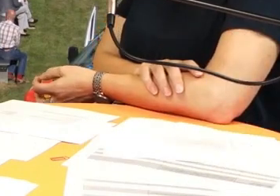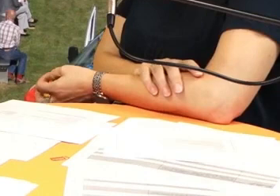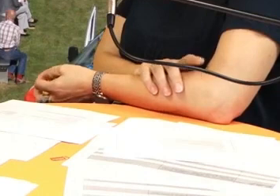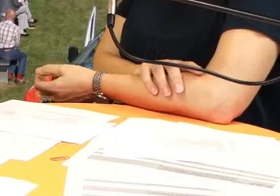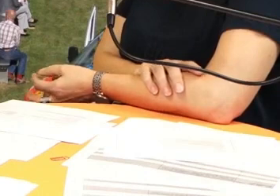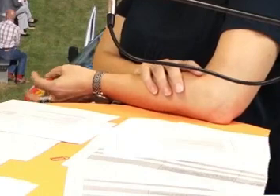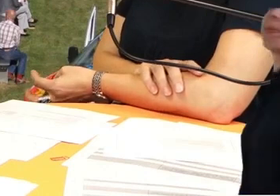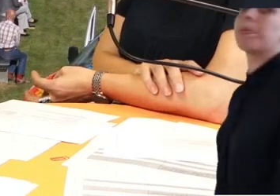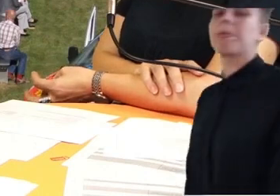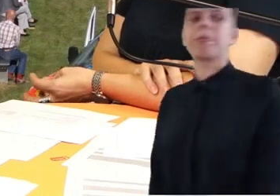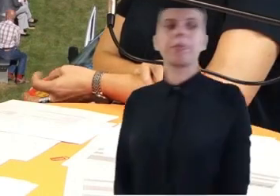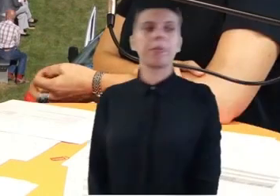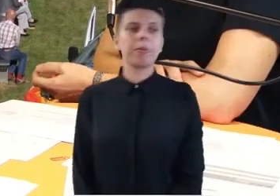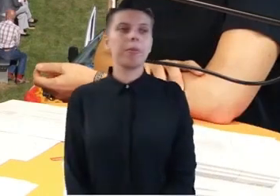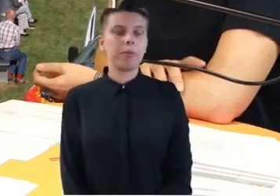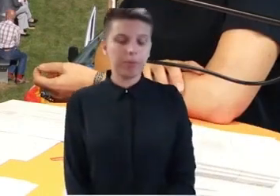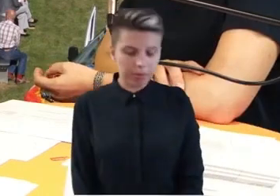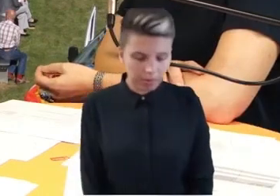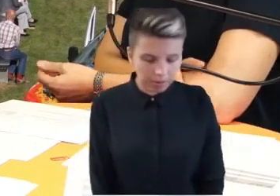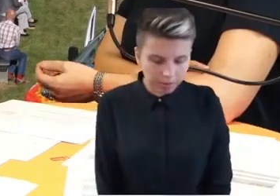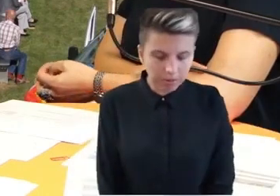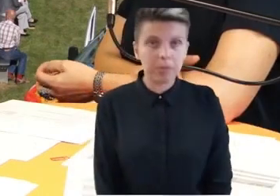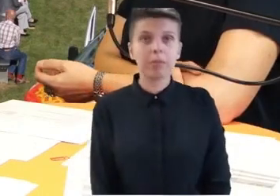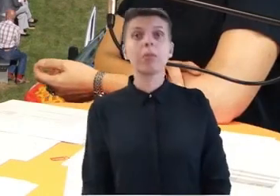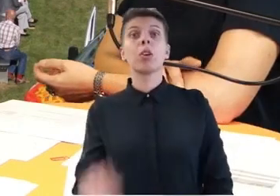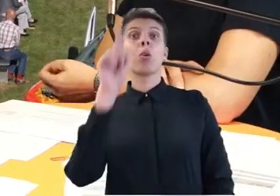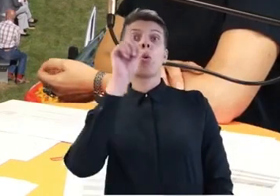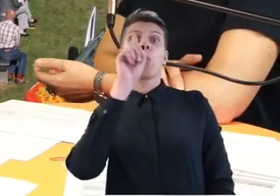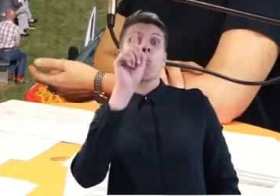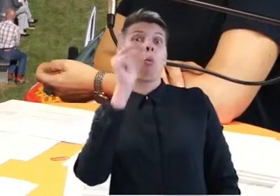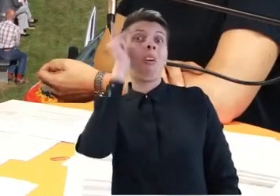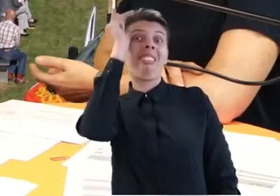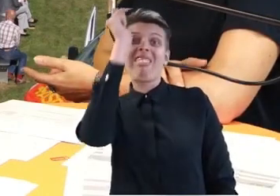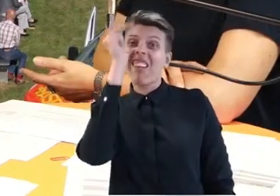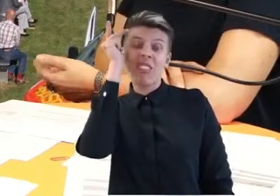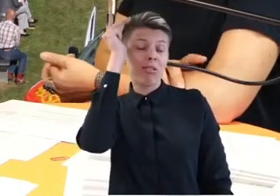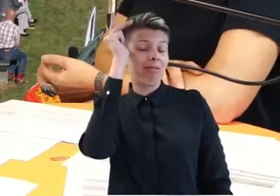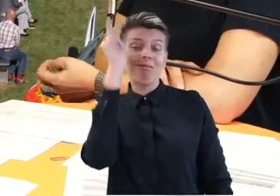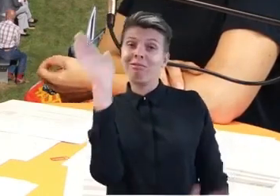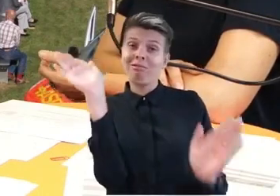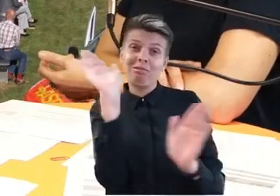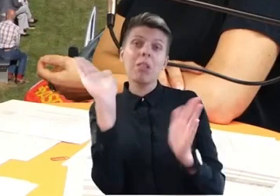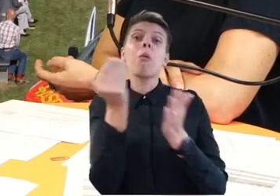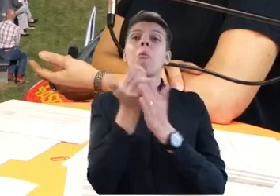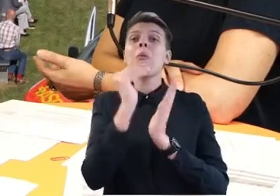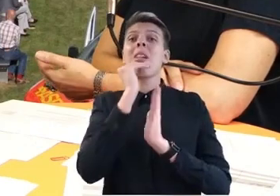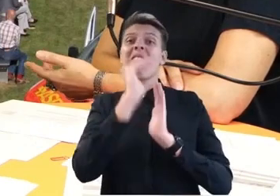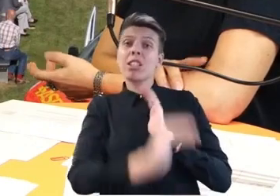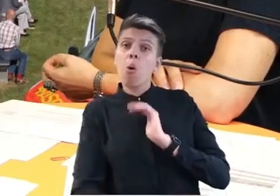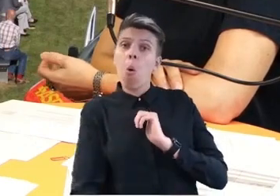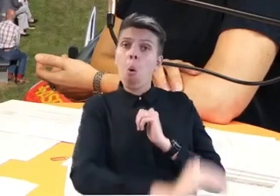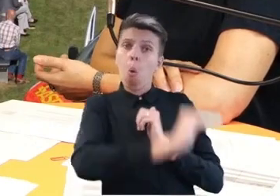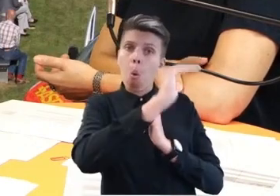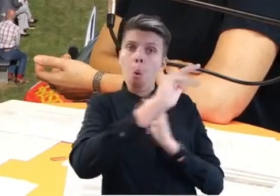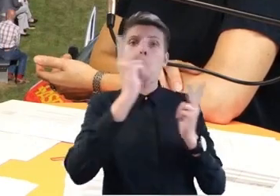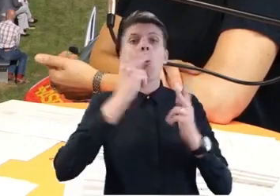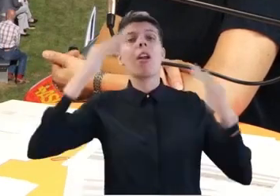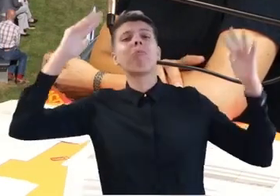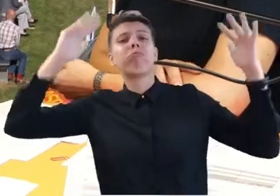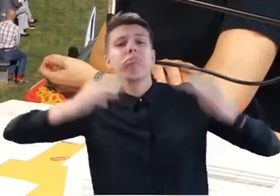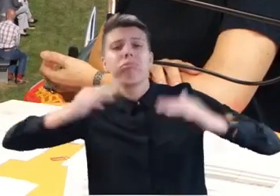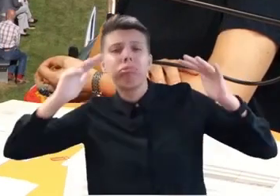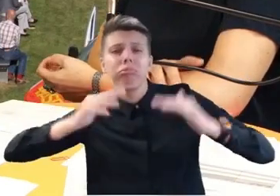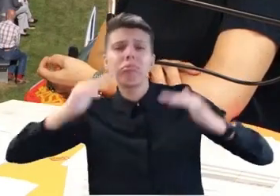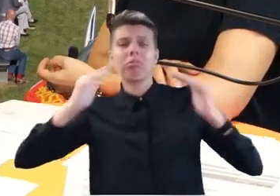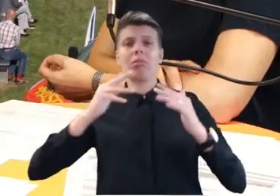schadenslagen beispielsweise die dass das hochwasser lage die gerade angesprochen worden ist oder